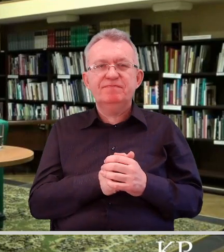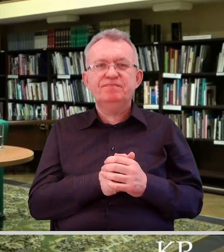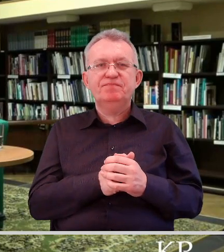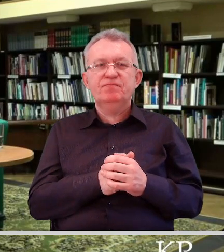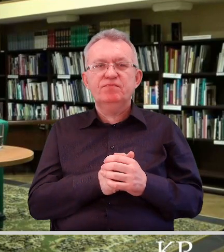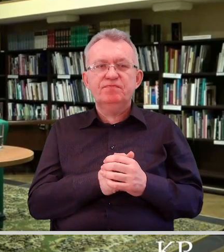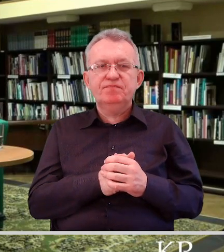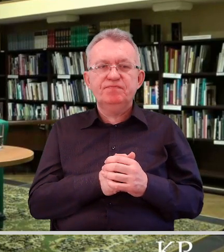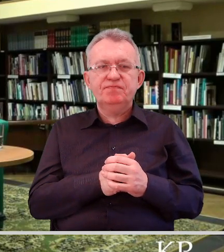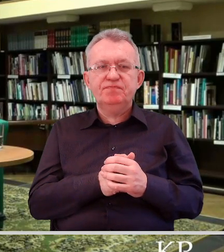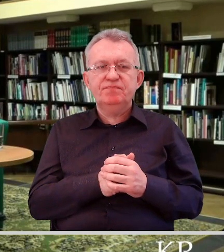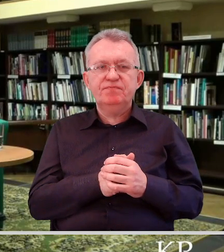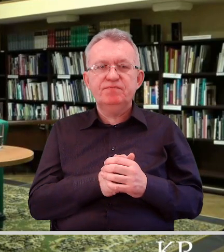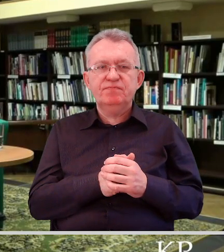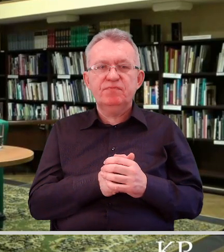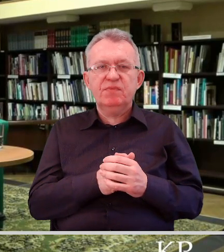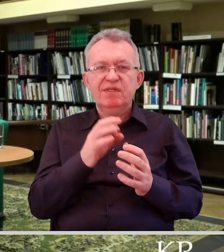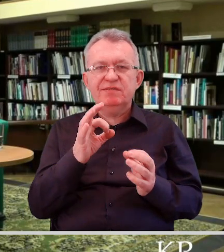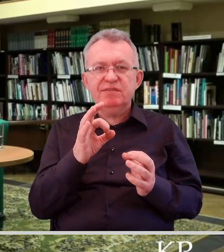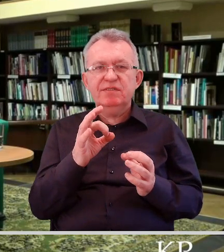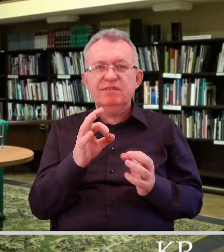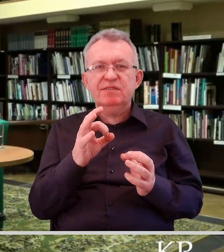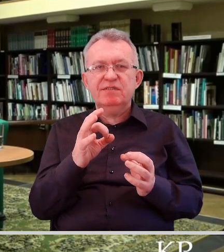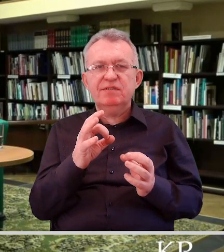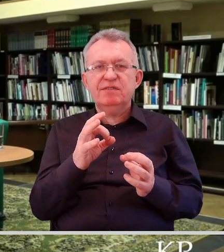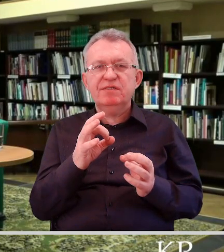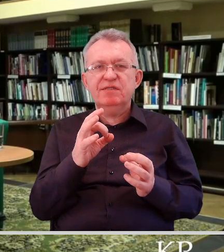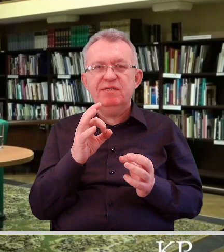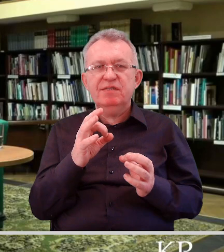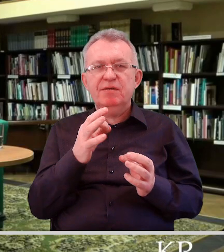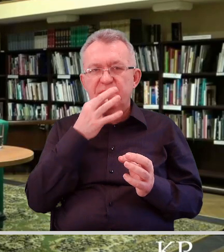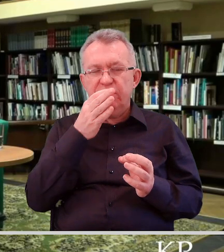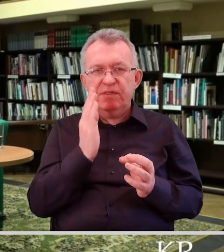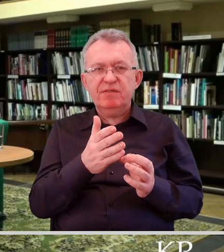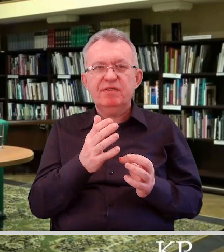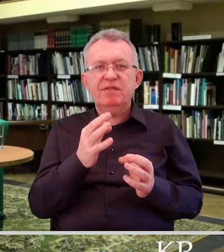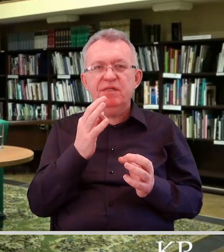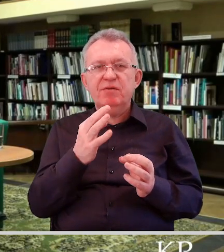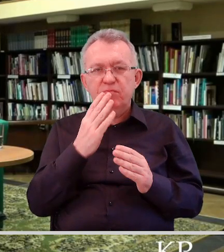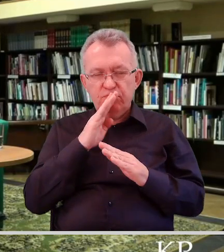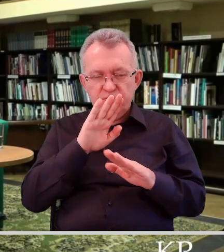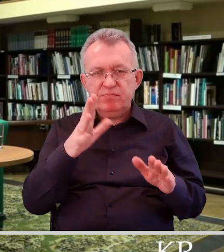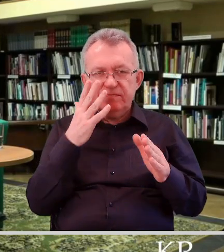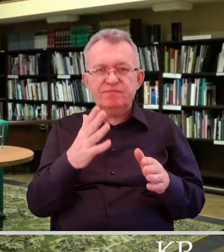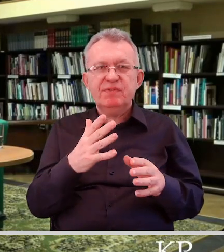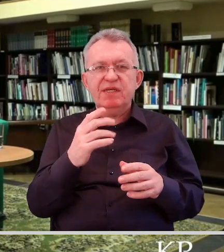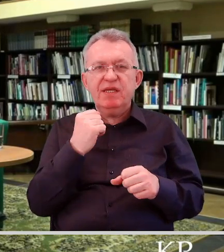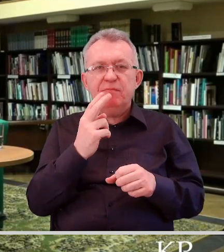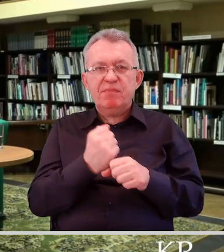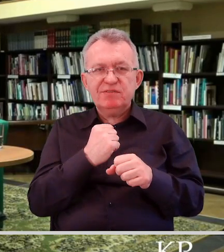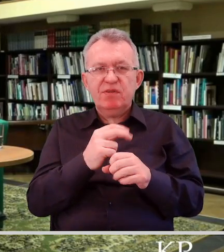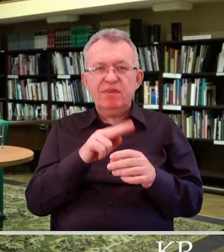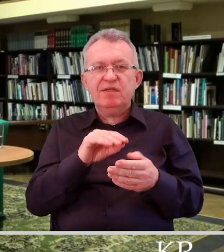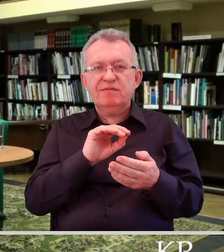To jest, ja zaraz oddam głos, mam nadzieję, że będą następne pytania, ale ujawnię, że kiedy pracujemy na